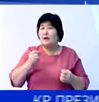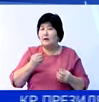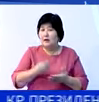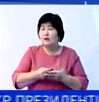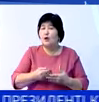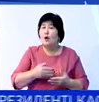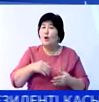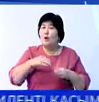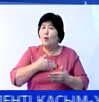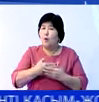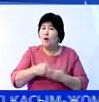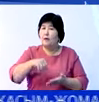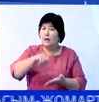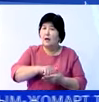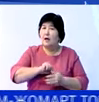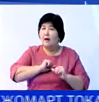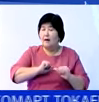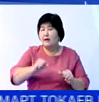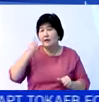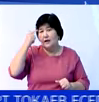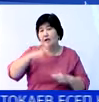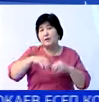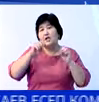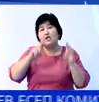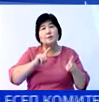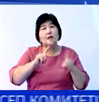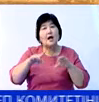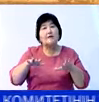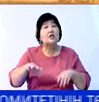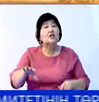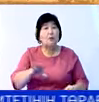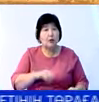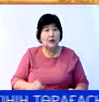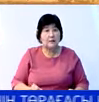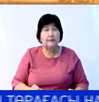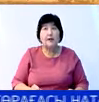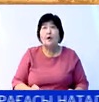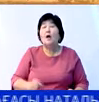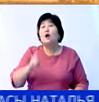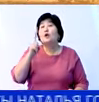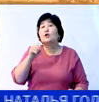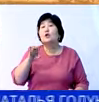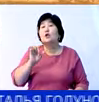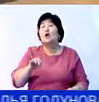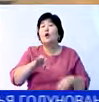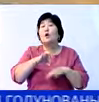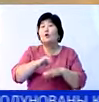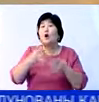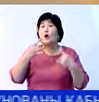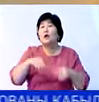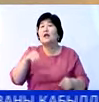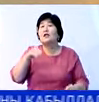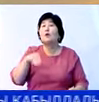көрнекті қоғам қайраткері атты ғылыми тәжірибелік конференция болды. Жүз жырауын жүзік деген киелі өңірдің тумасы